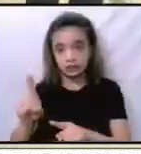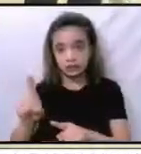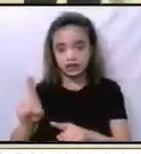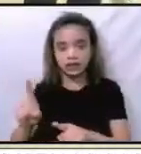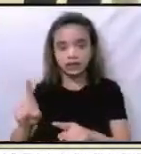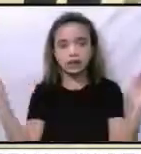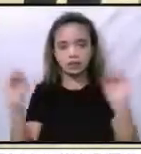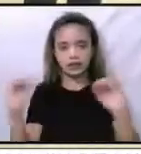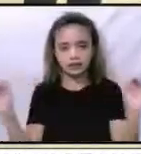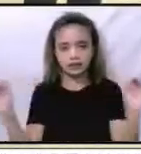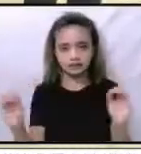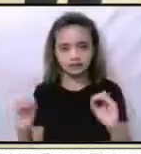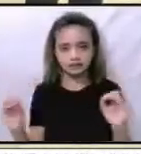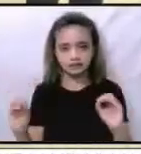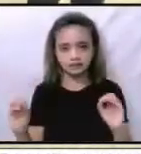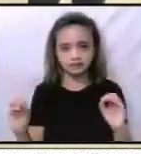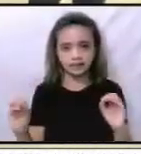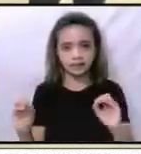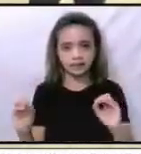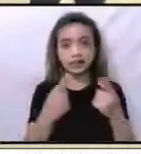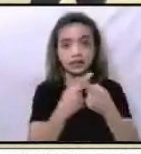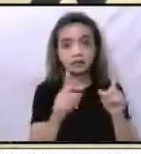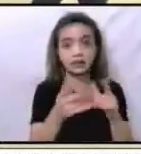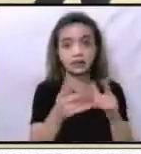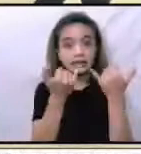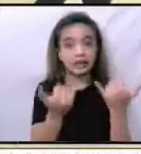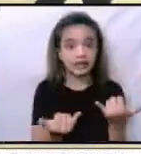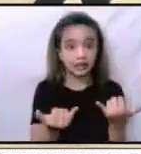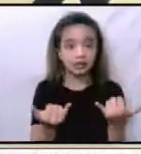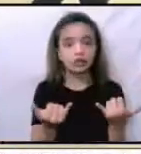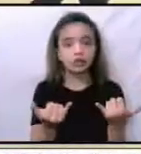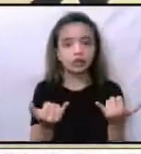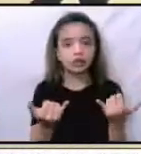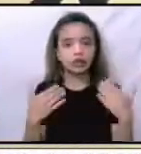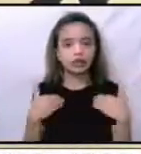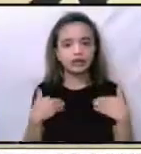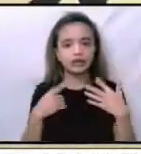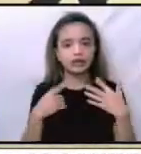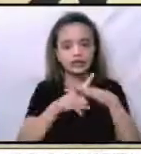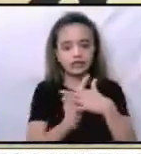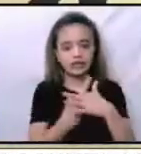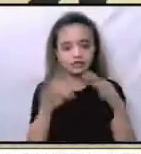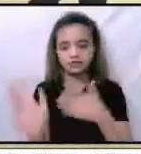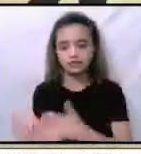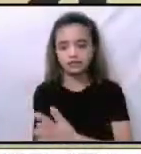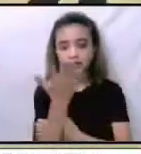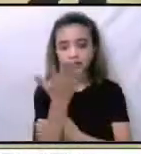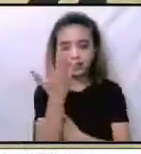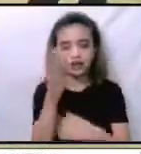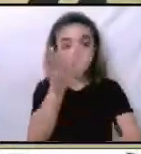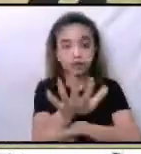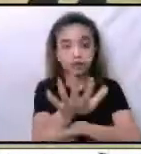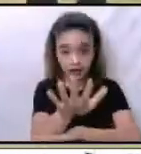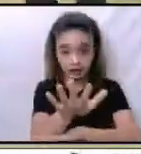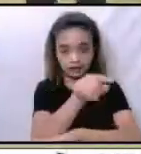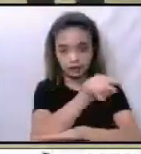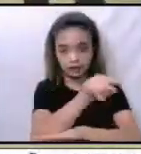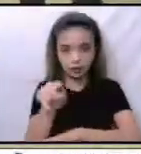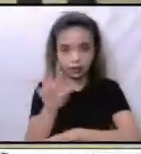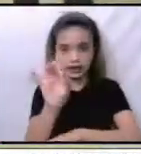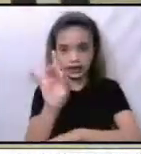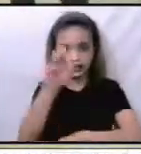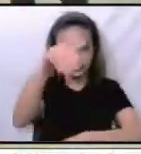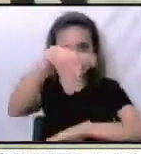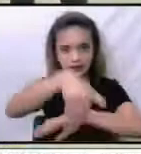ng Metro Manila. Pero ngayong araw po, ipinatutupad po yan mula alas 5 ng hapon hanggang alas 8 ng gabi. Kung ang